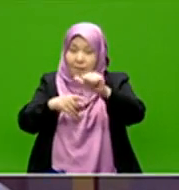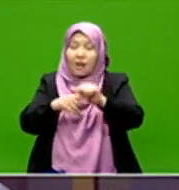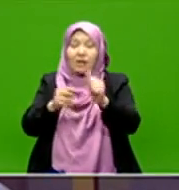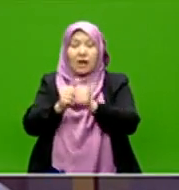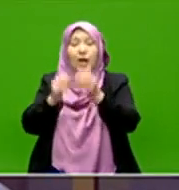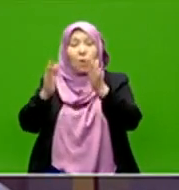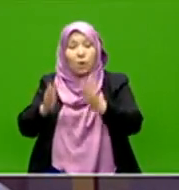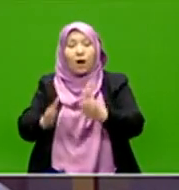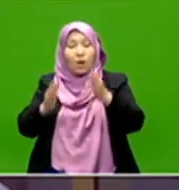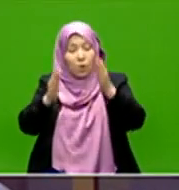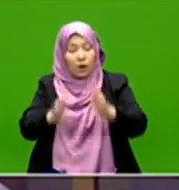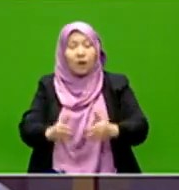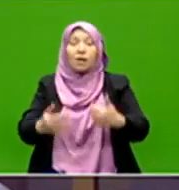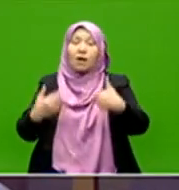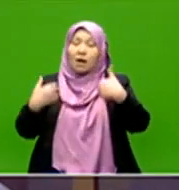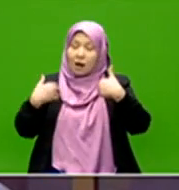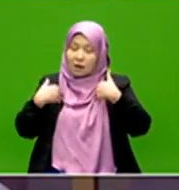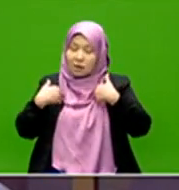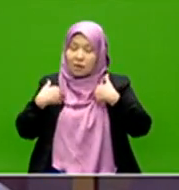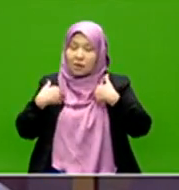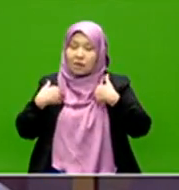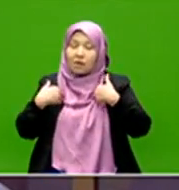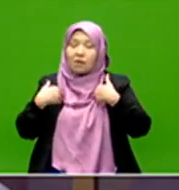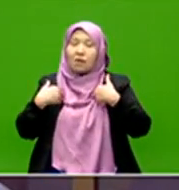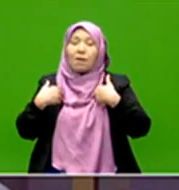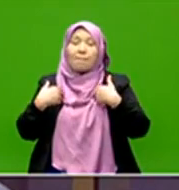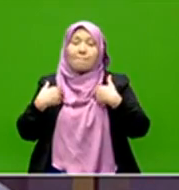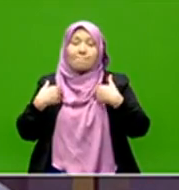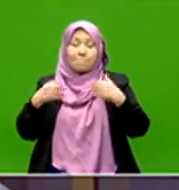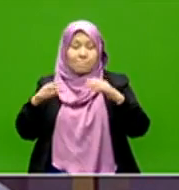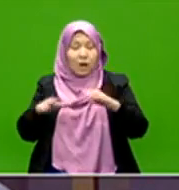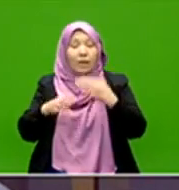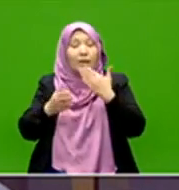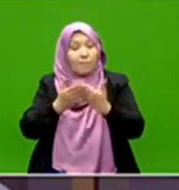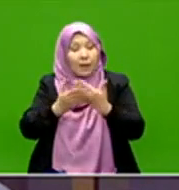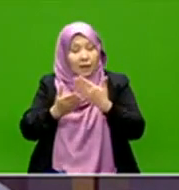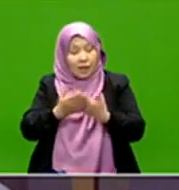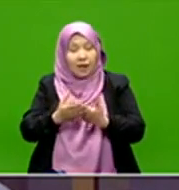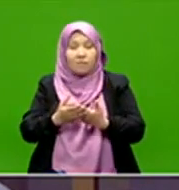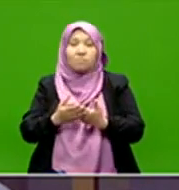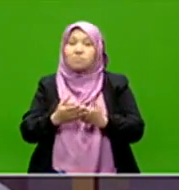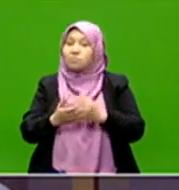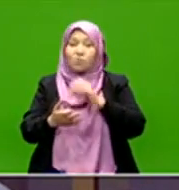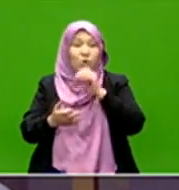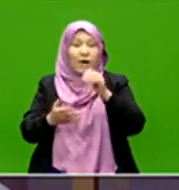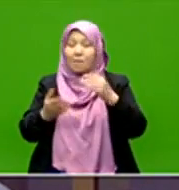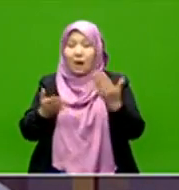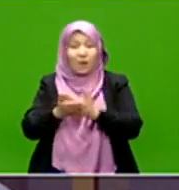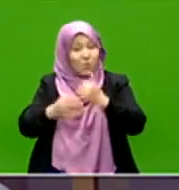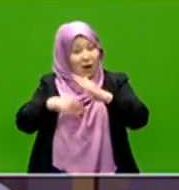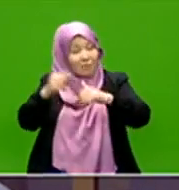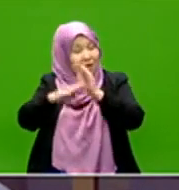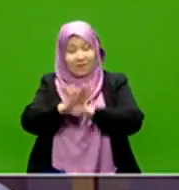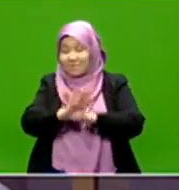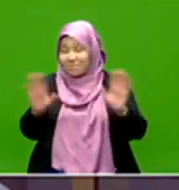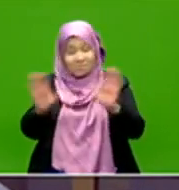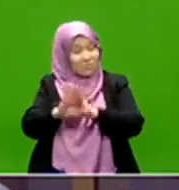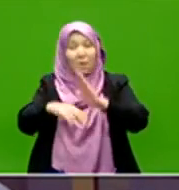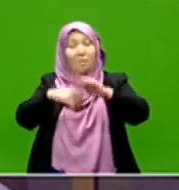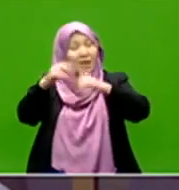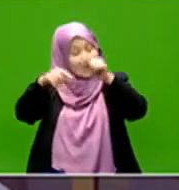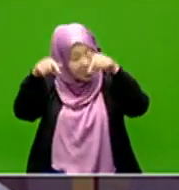yang mempunyai ataupun berbuat mabrur, bir kebaikan di Malaysia. Jadi bukannya kita baru nak bina, kita mula bina di